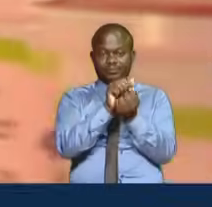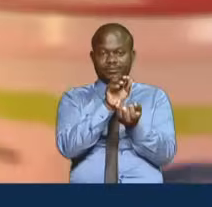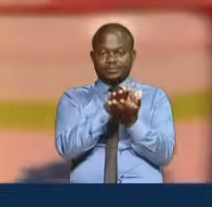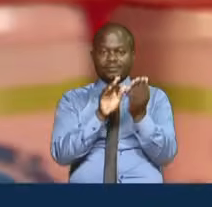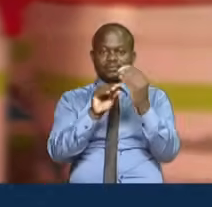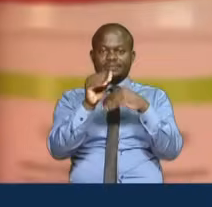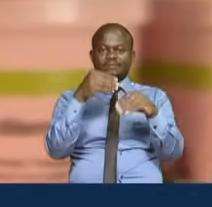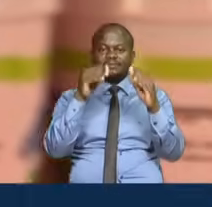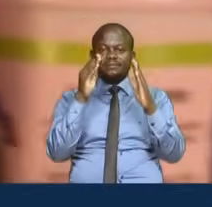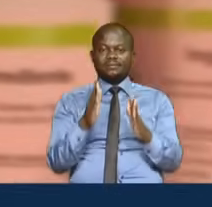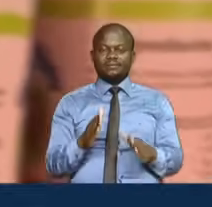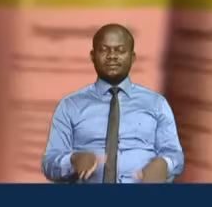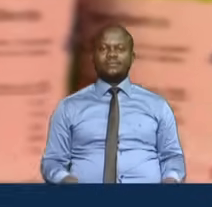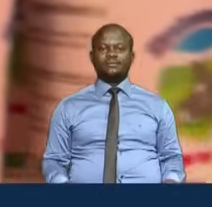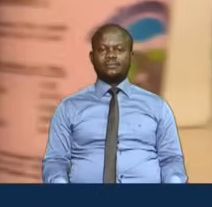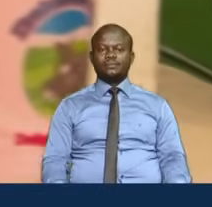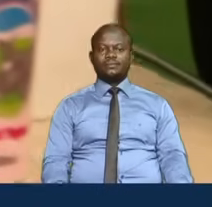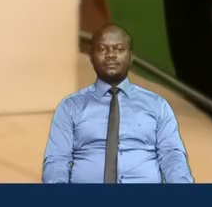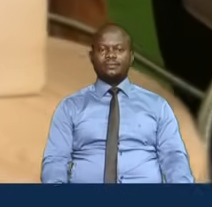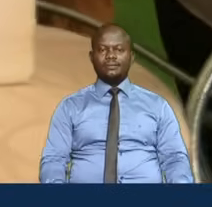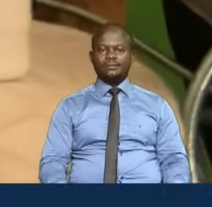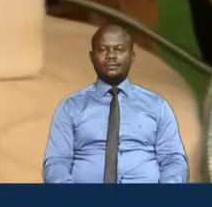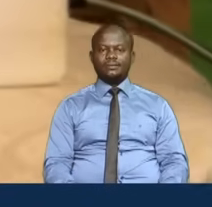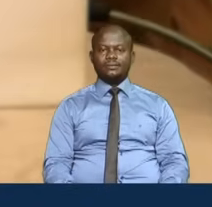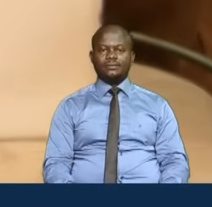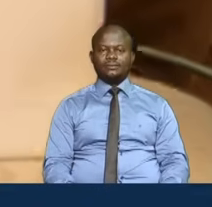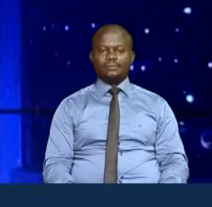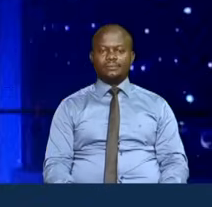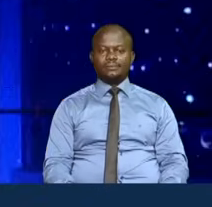z'ubucuruzi. Jean-Claude Mutuyeyezu, I Kigali.